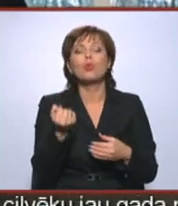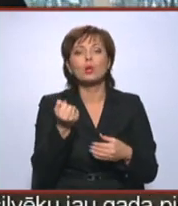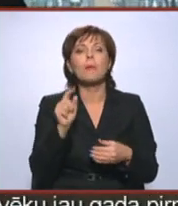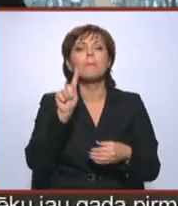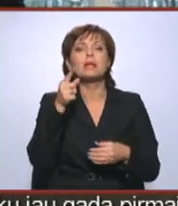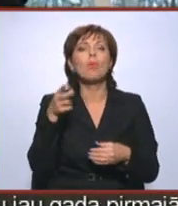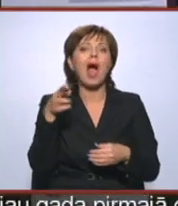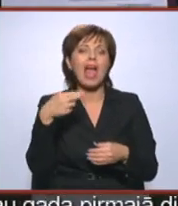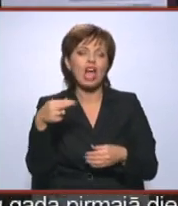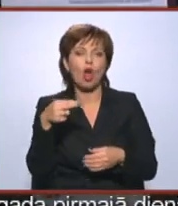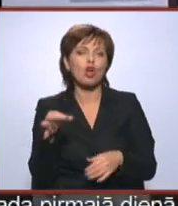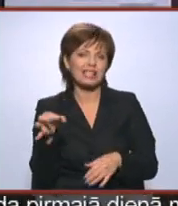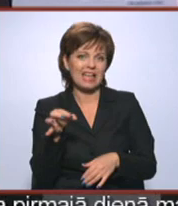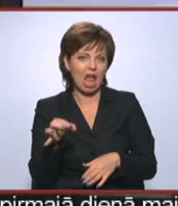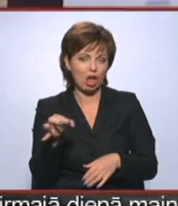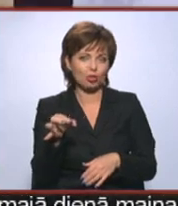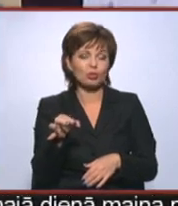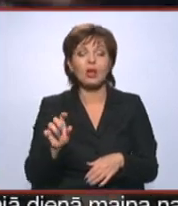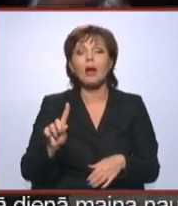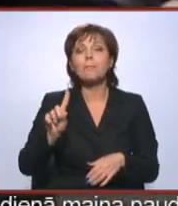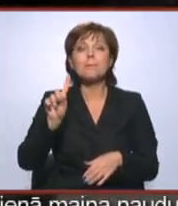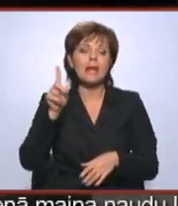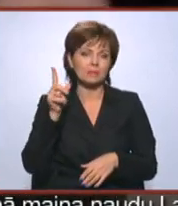eiro centus. Nu, šitie ir pirmie, jā.